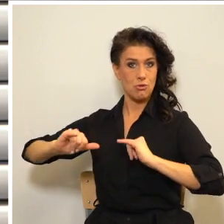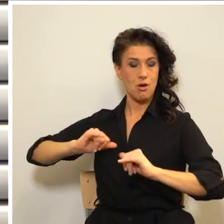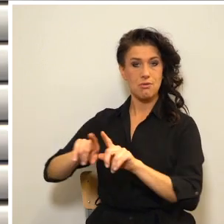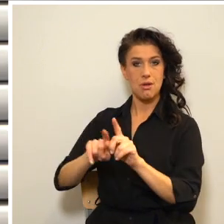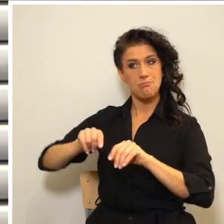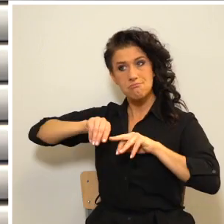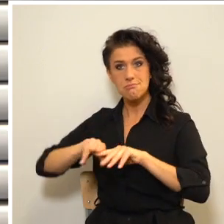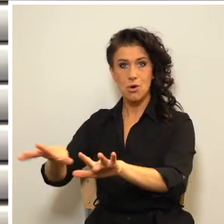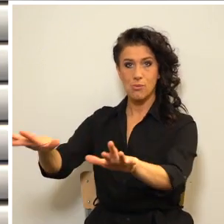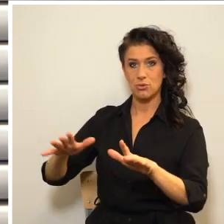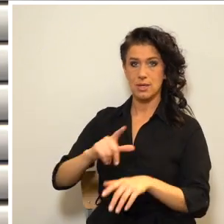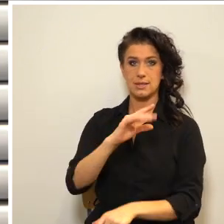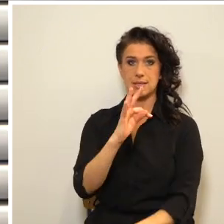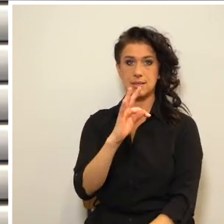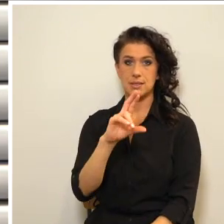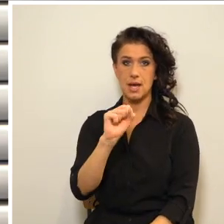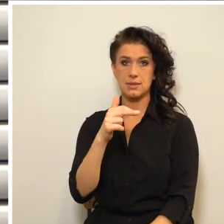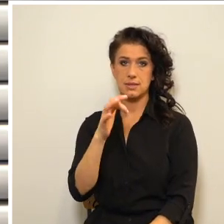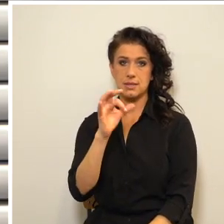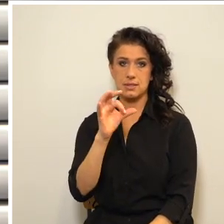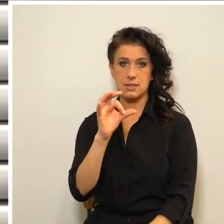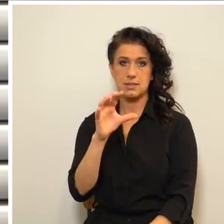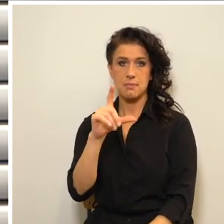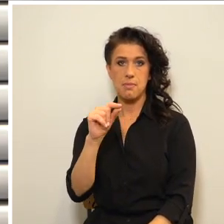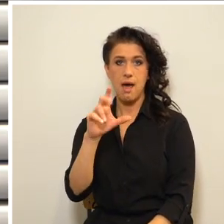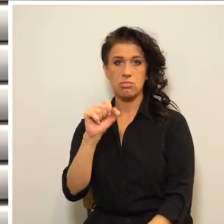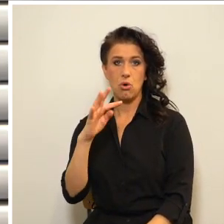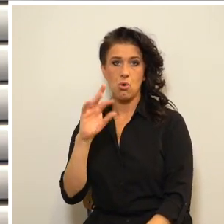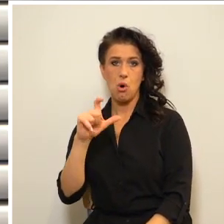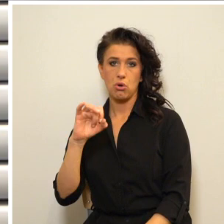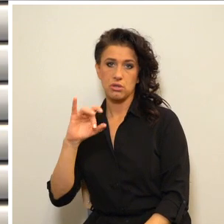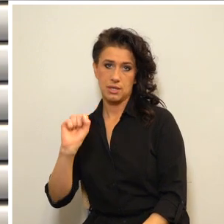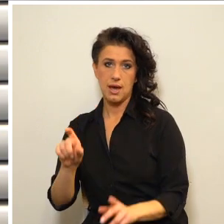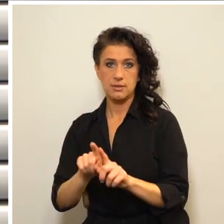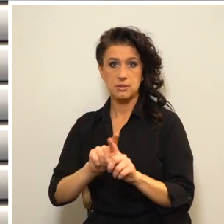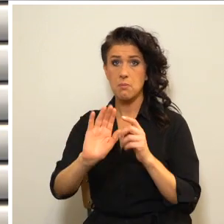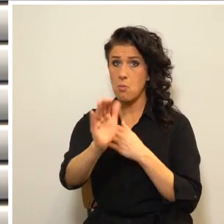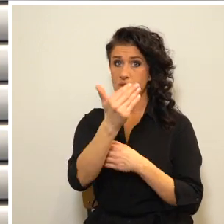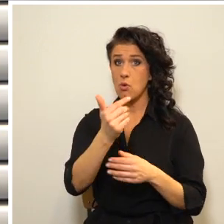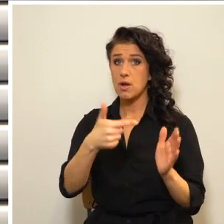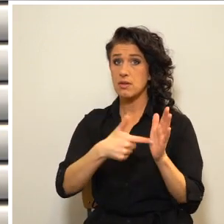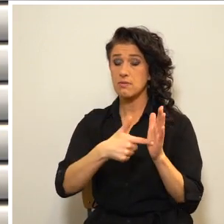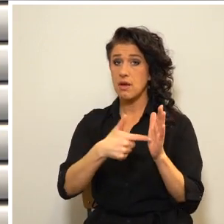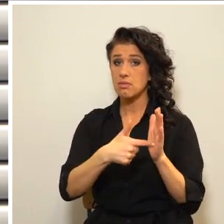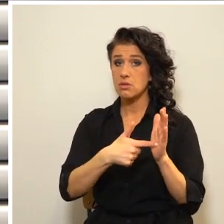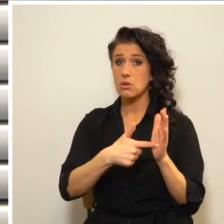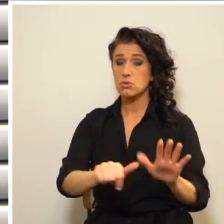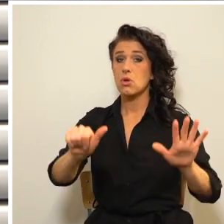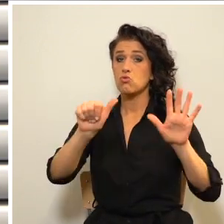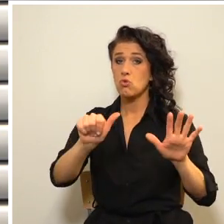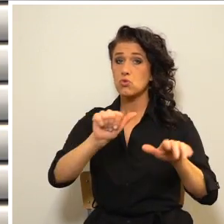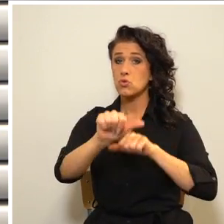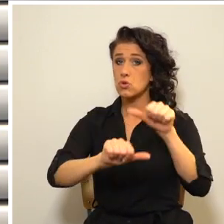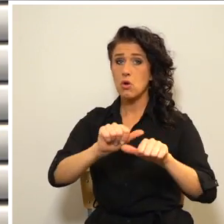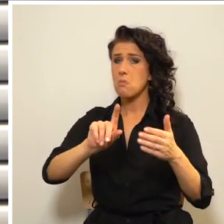się popularyzacją transplantologii pierwsza to była Polska Unia medycyny transplantacyjnej powołana w 2006